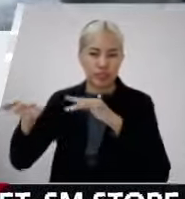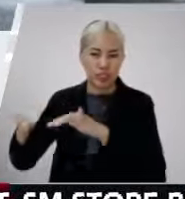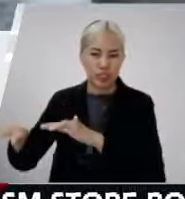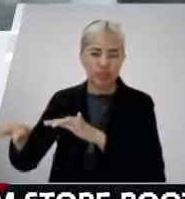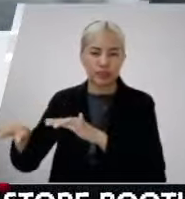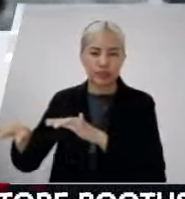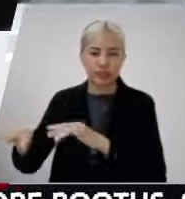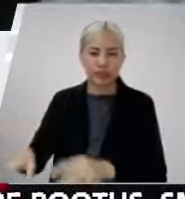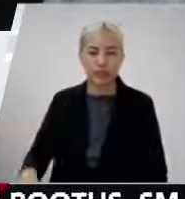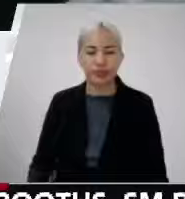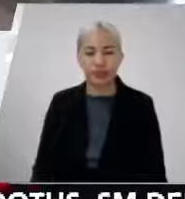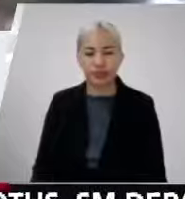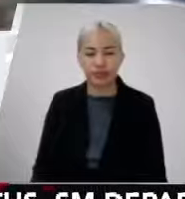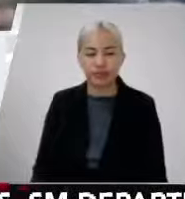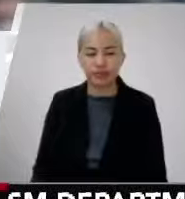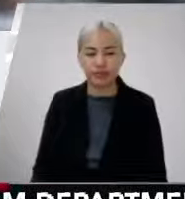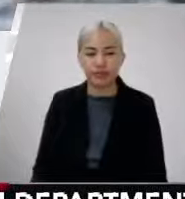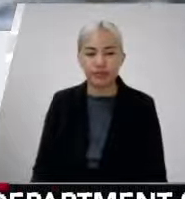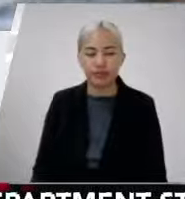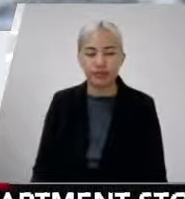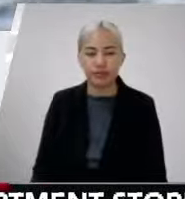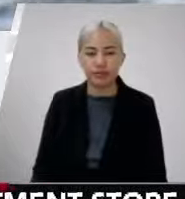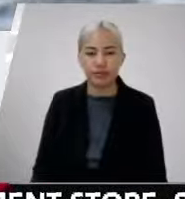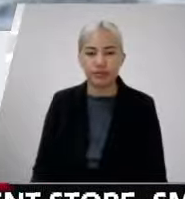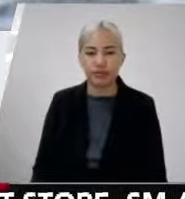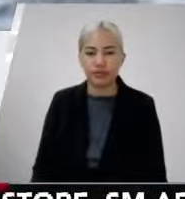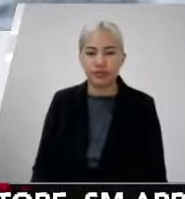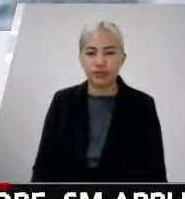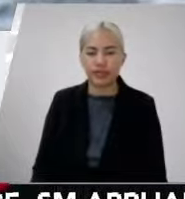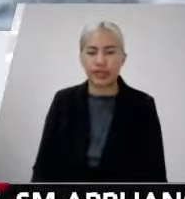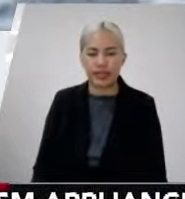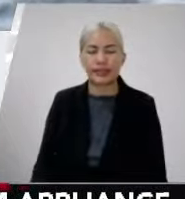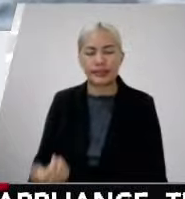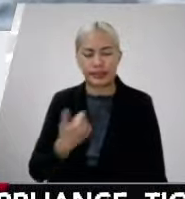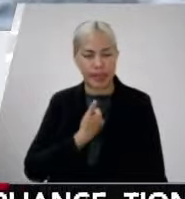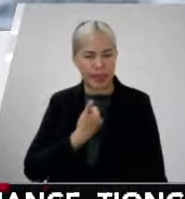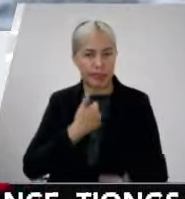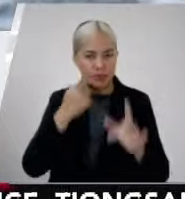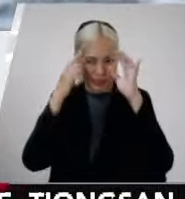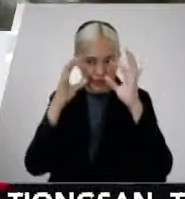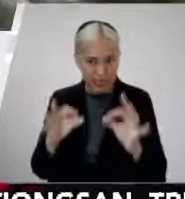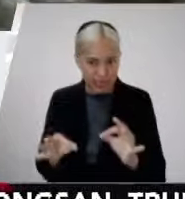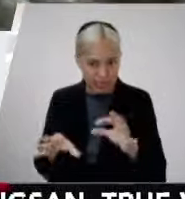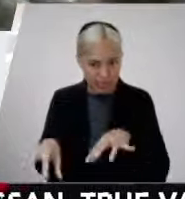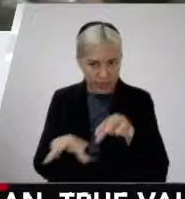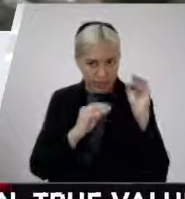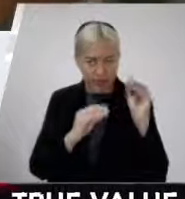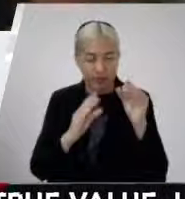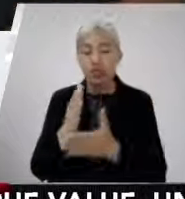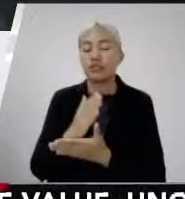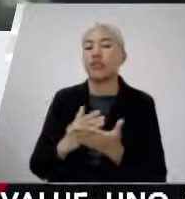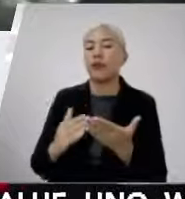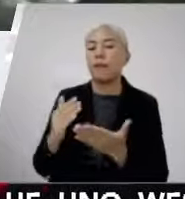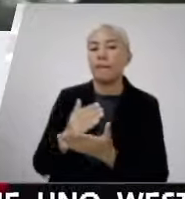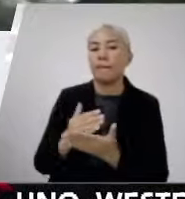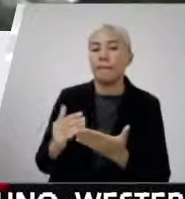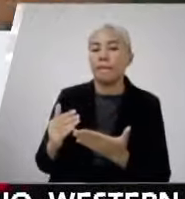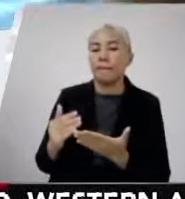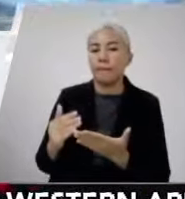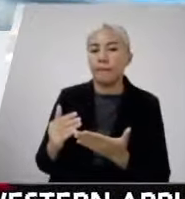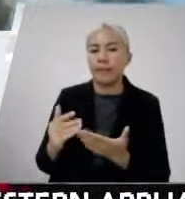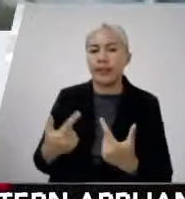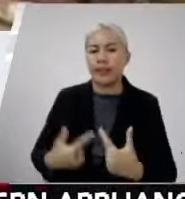ang yung iba voluntarily nag-evacuate pero yung iba naman na malayo, medyo malayo ng konti, nandun pa